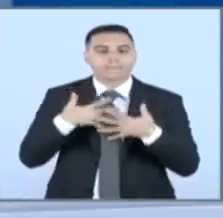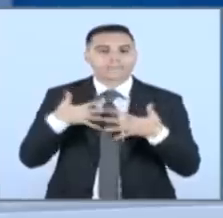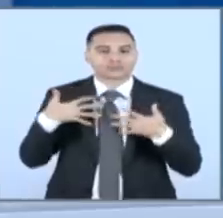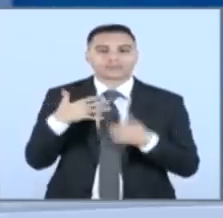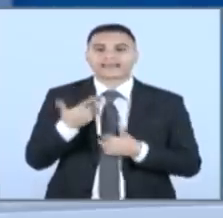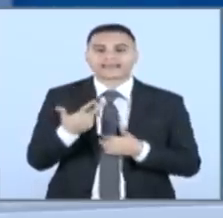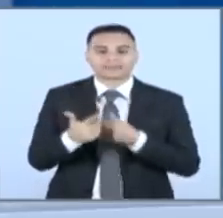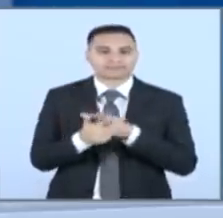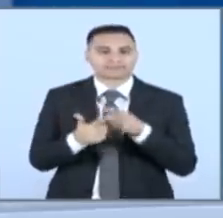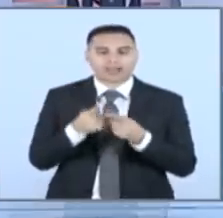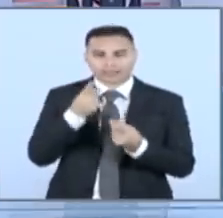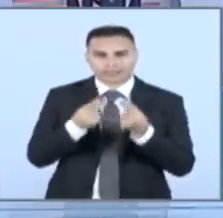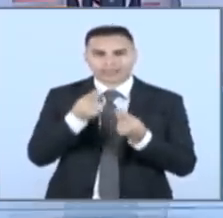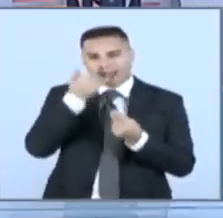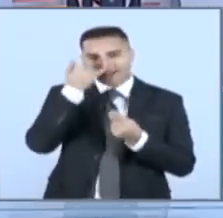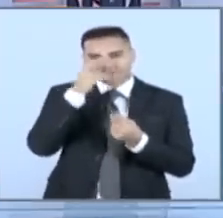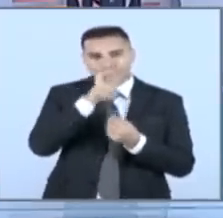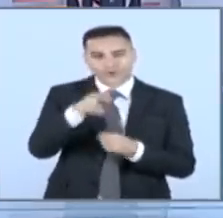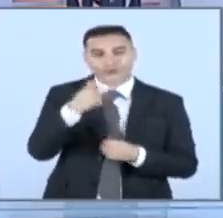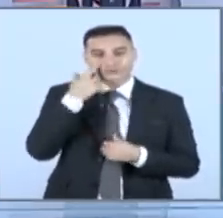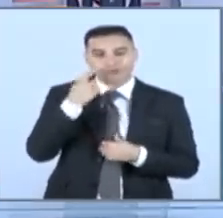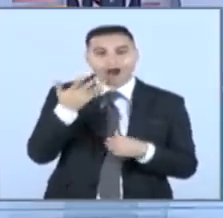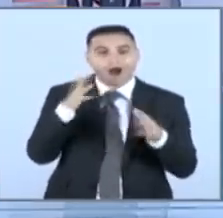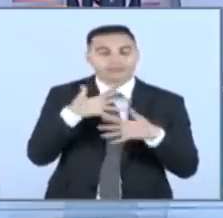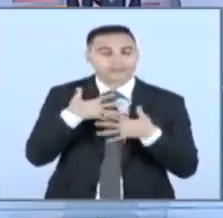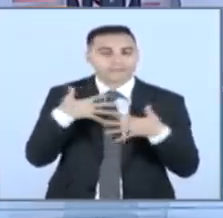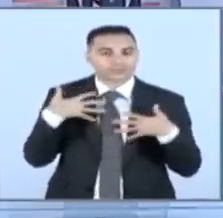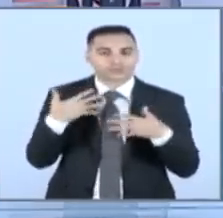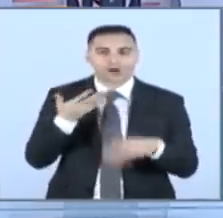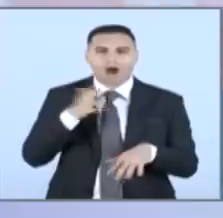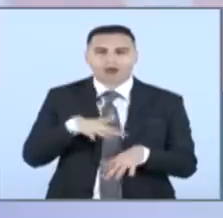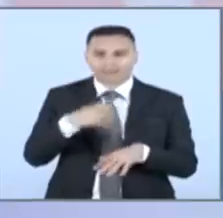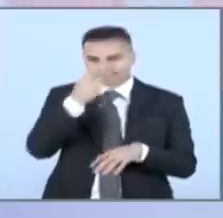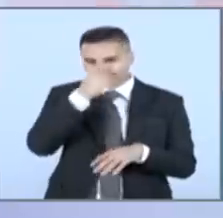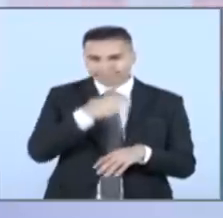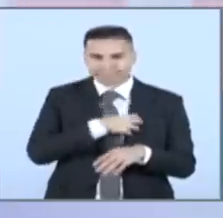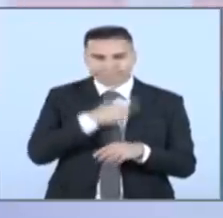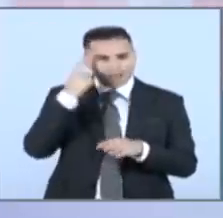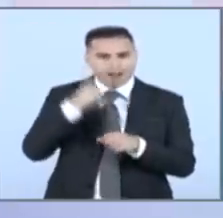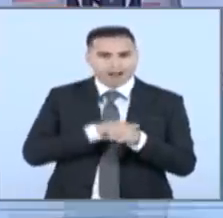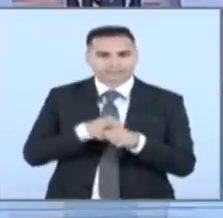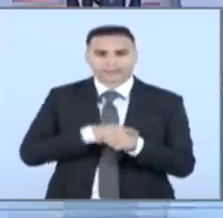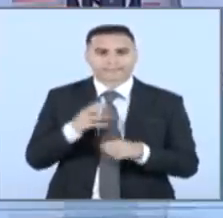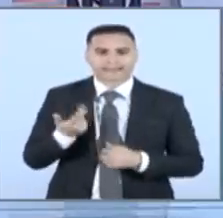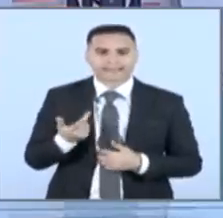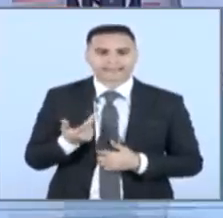سؤال دمه خفيف. ايه اكتر حاجة بتبسط يحيى؟